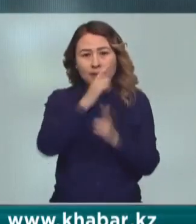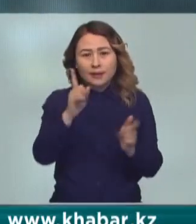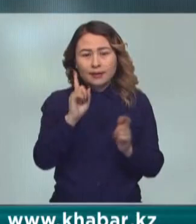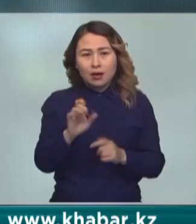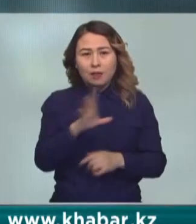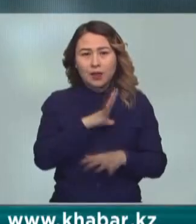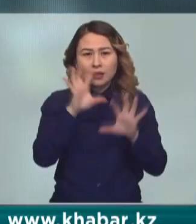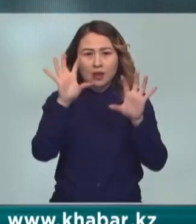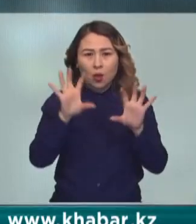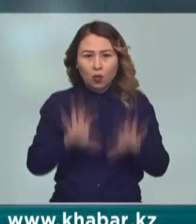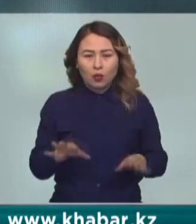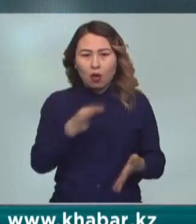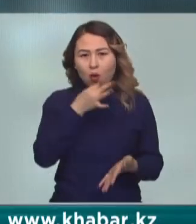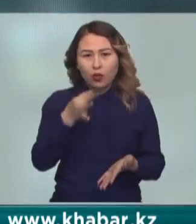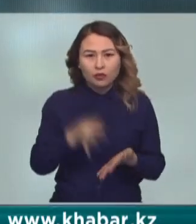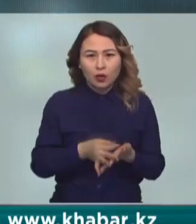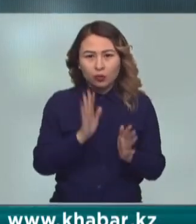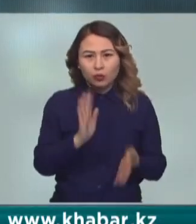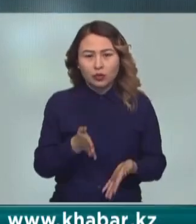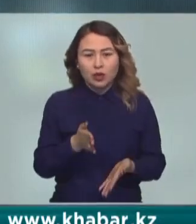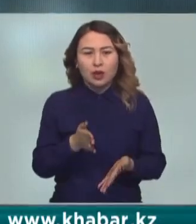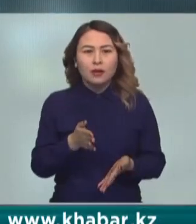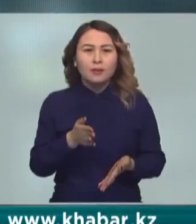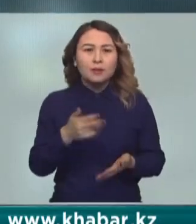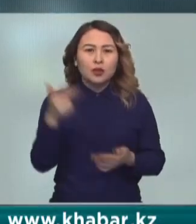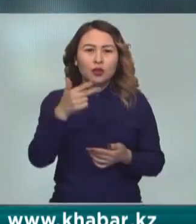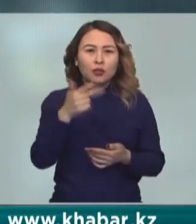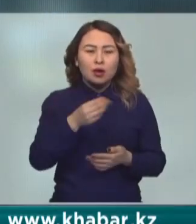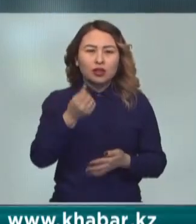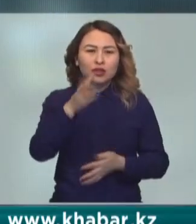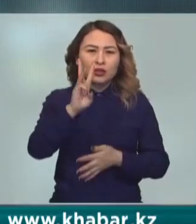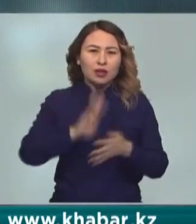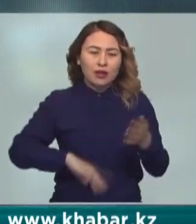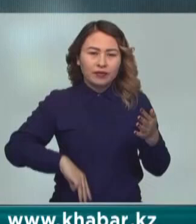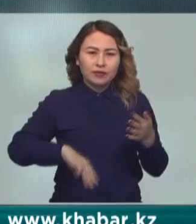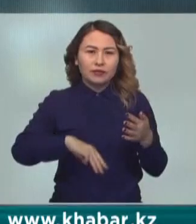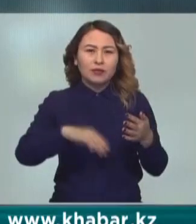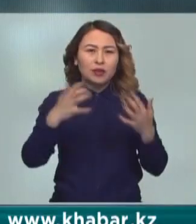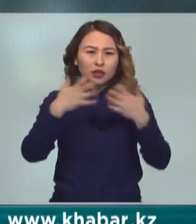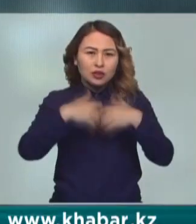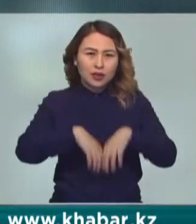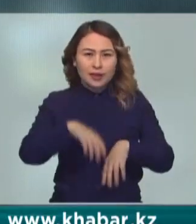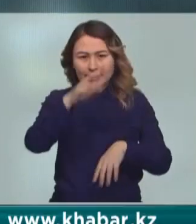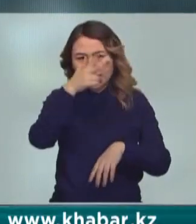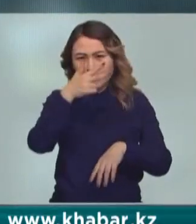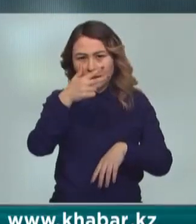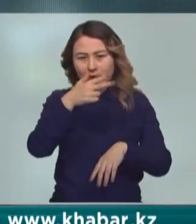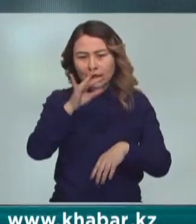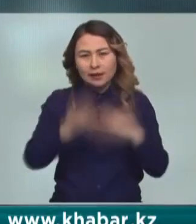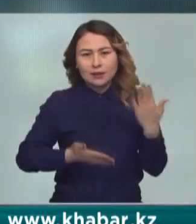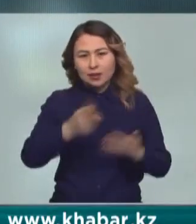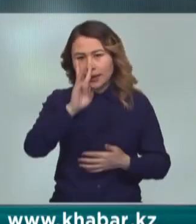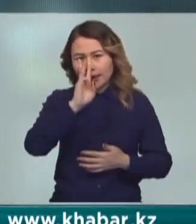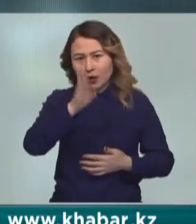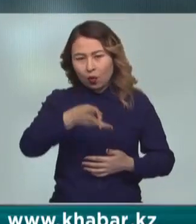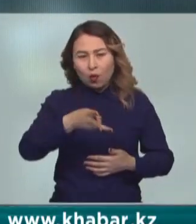таратқандар заң бойынша жауапкершілікке тартылады. Онда күдіктіге 3000 айлық есептік көрсеткіш көлемінде айыппұл салу, немесе 3 жылға дейін